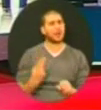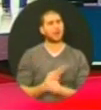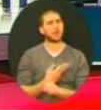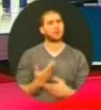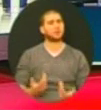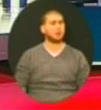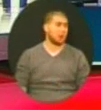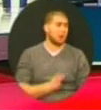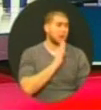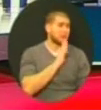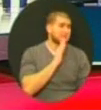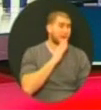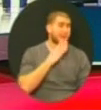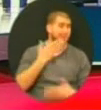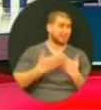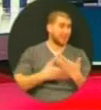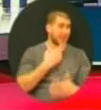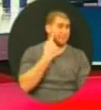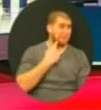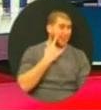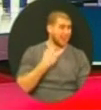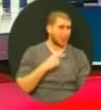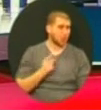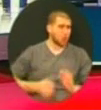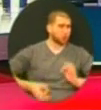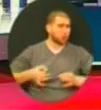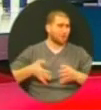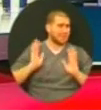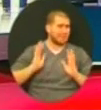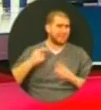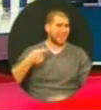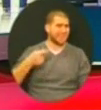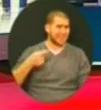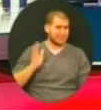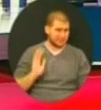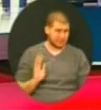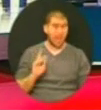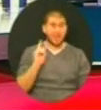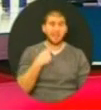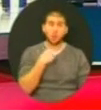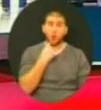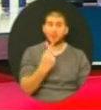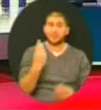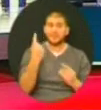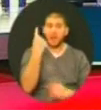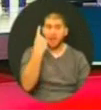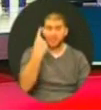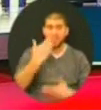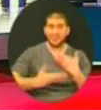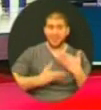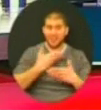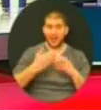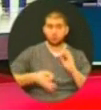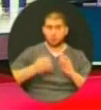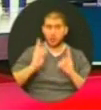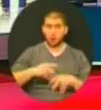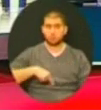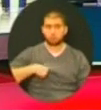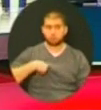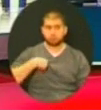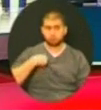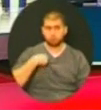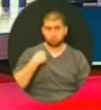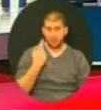להמשיך? אין בעיה, התהליך הפלילי, המשפטי. אנחנו לא שופטים את רטס בעניין הזה, אבל אני אומר לך דבר אחד, התהליך המשפטי הזה יכול לקחת הרבה